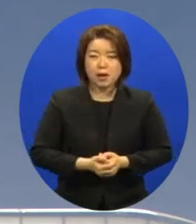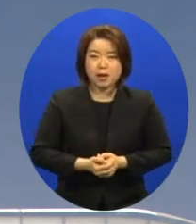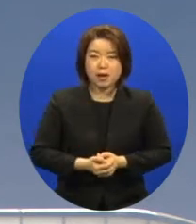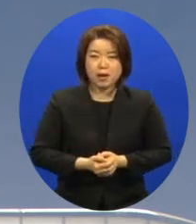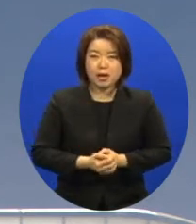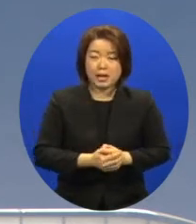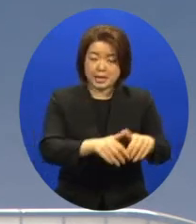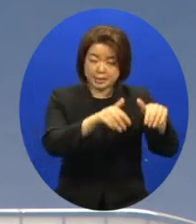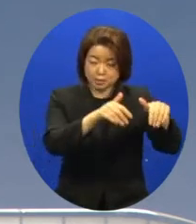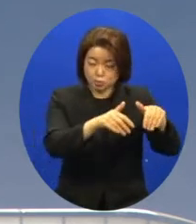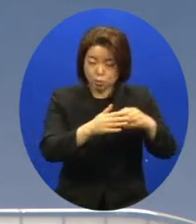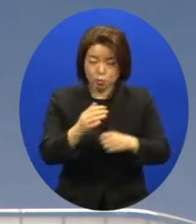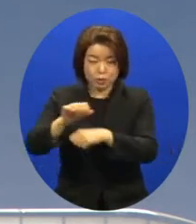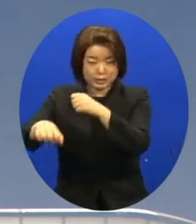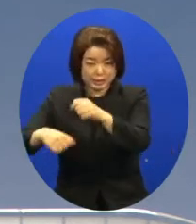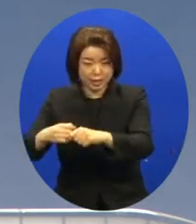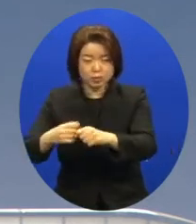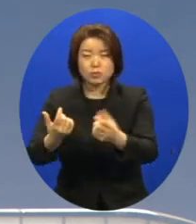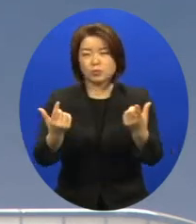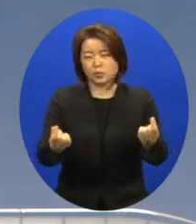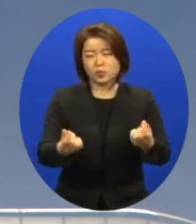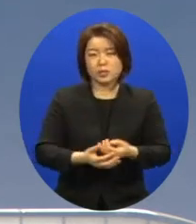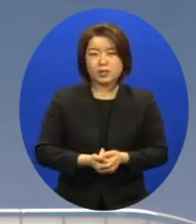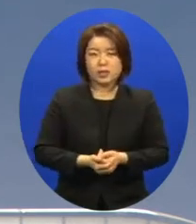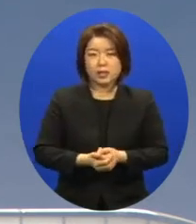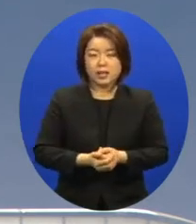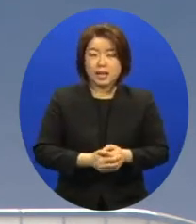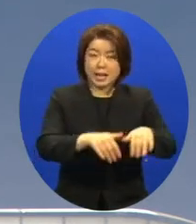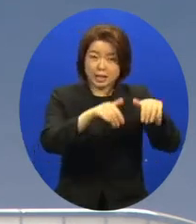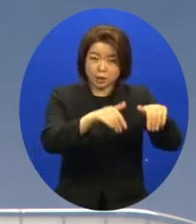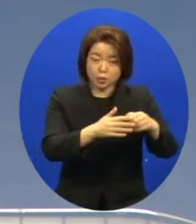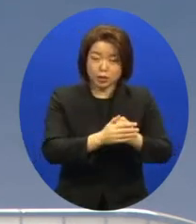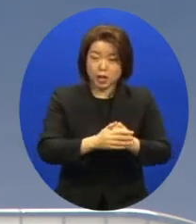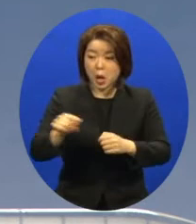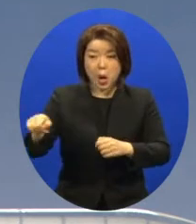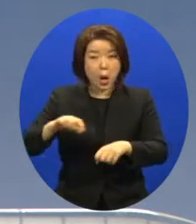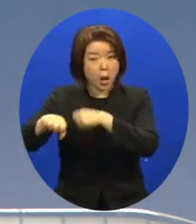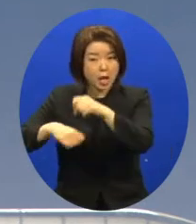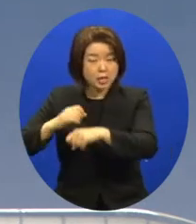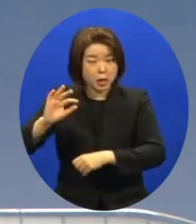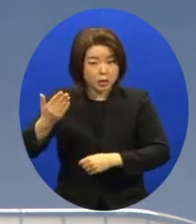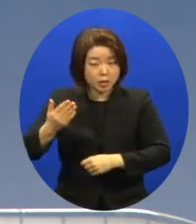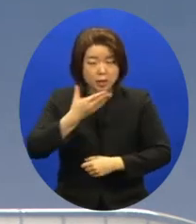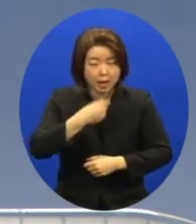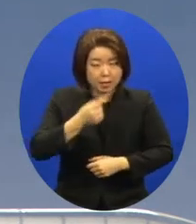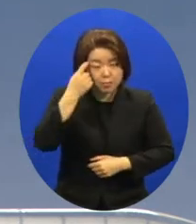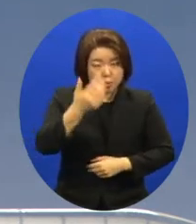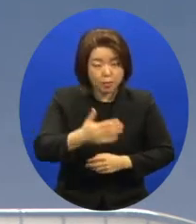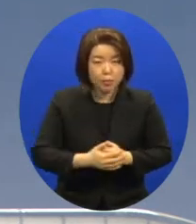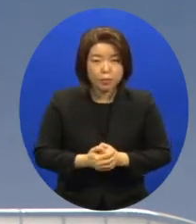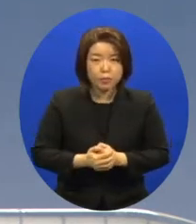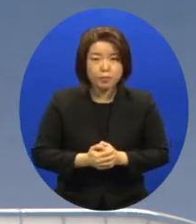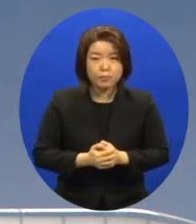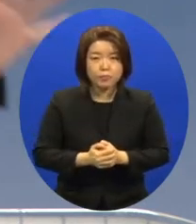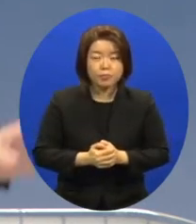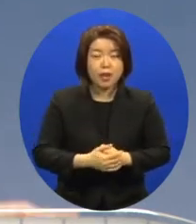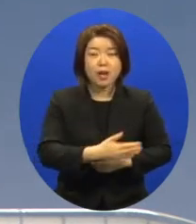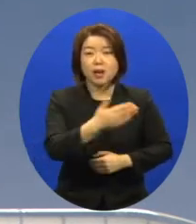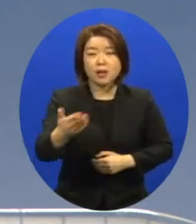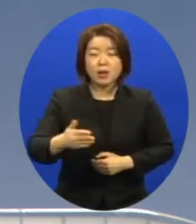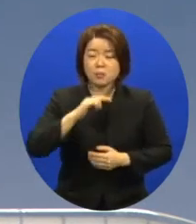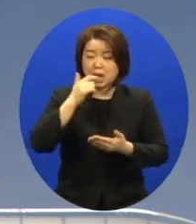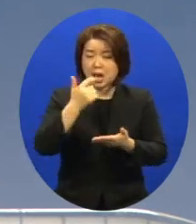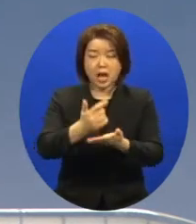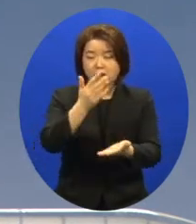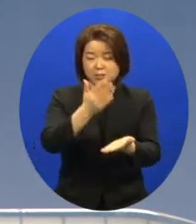종인아 자유 자 나도 마찬가지 입니다 너 애가 자유인이 되면 행복한가 여러분 소금은